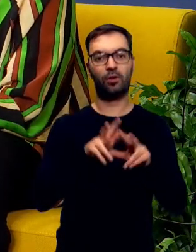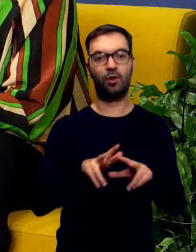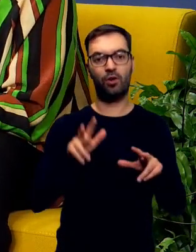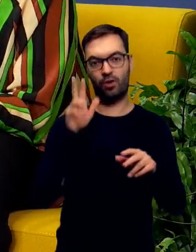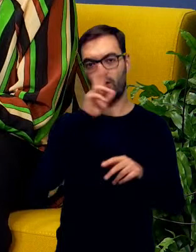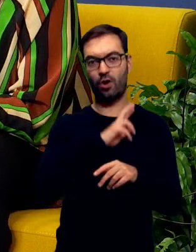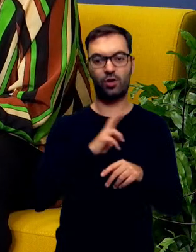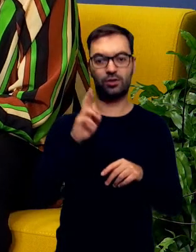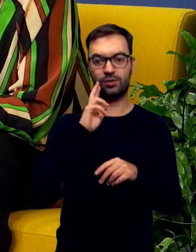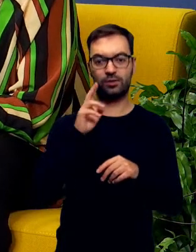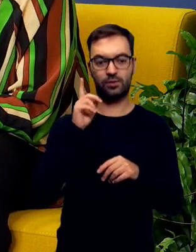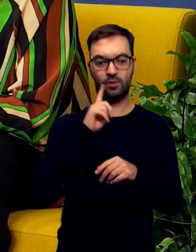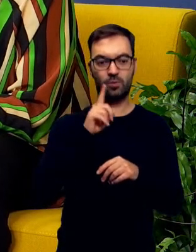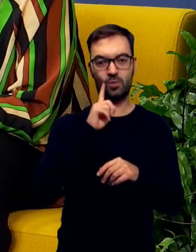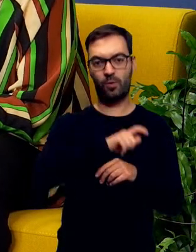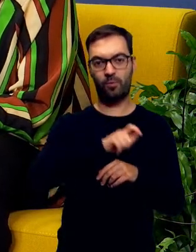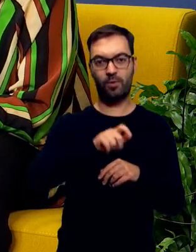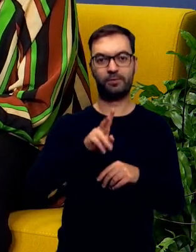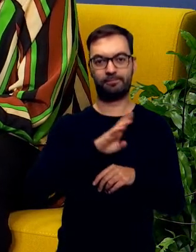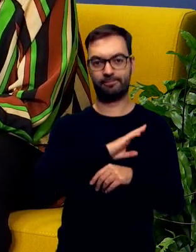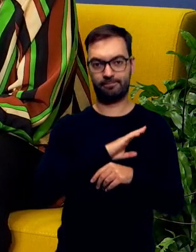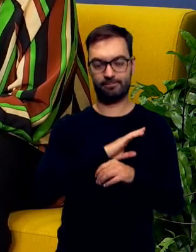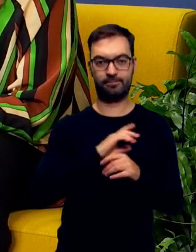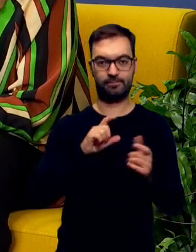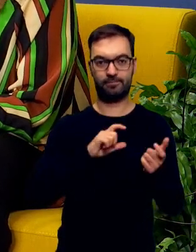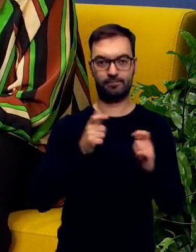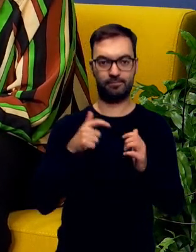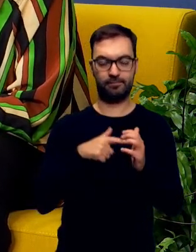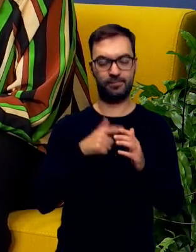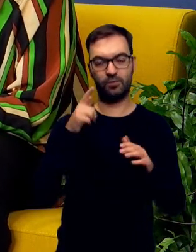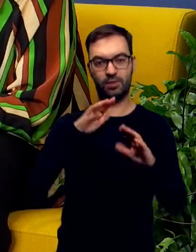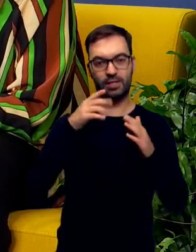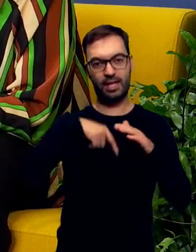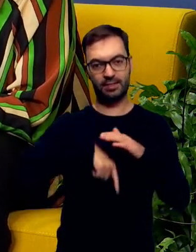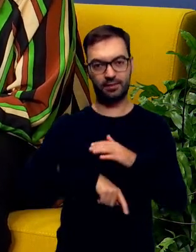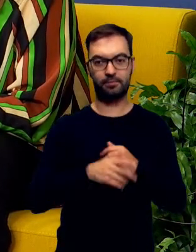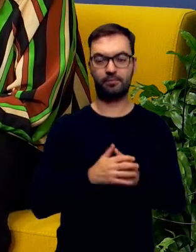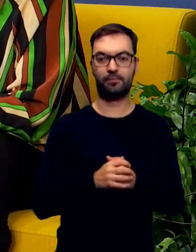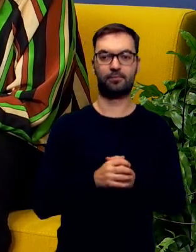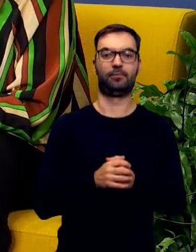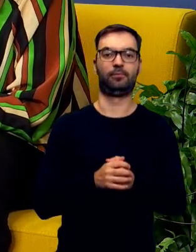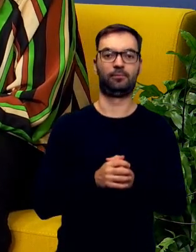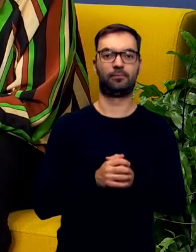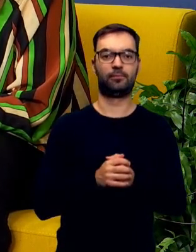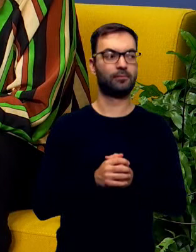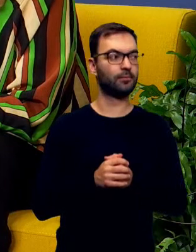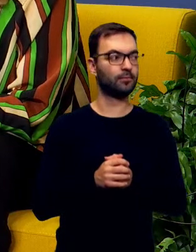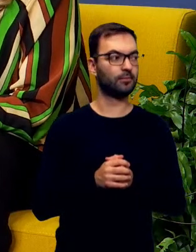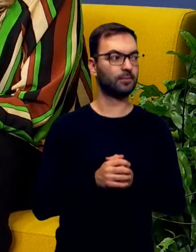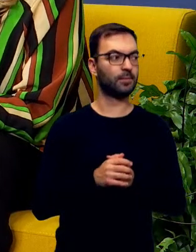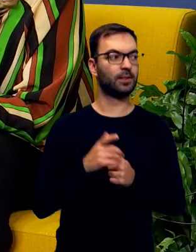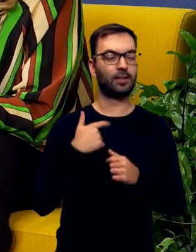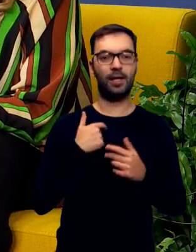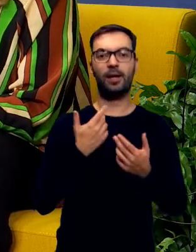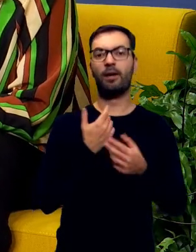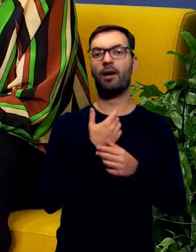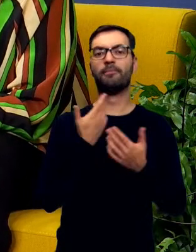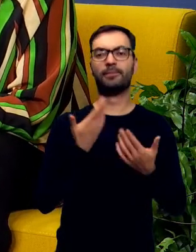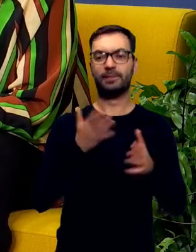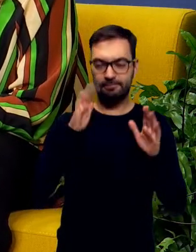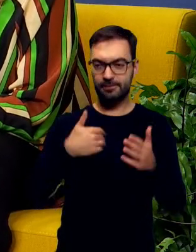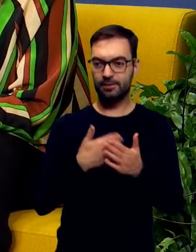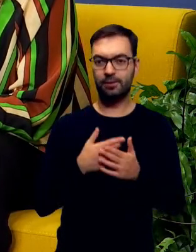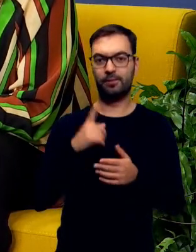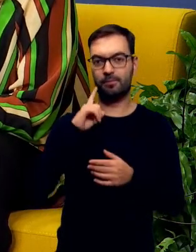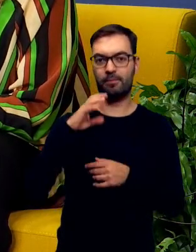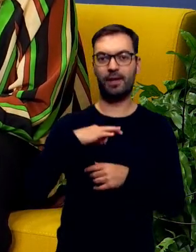rodziców chłopaków, którzy zginęli wtedy właśnie pod Zawratem. A odważyłam się dlatego, że